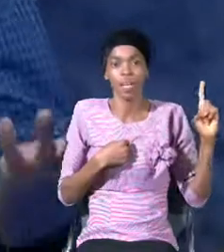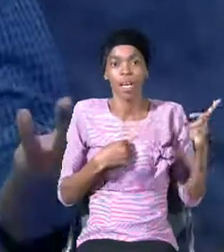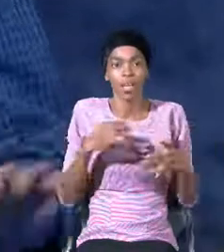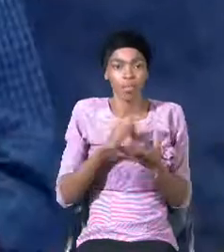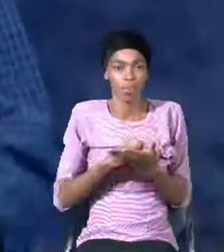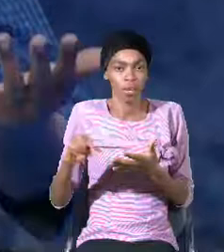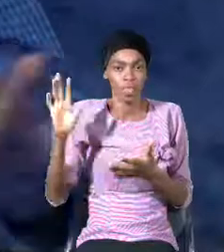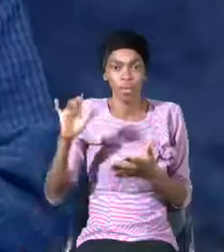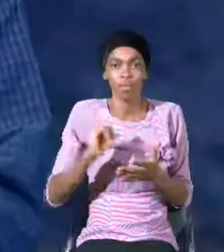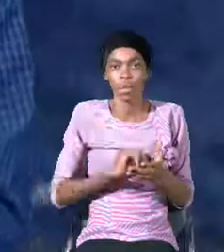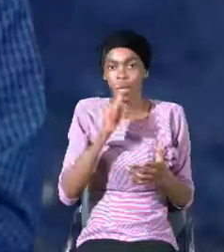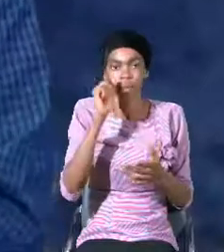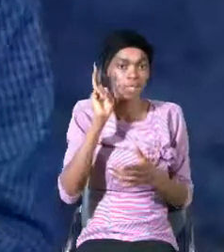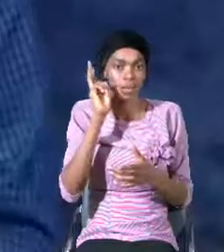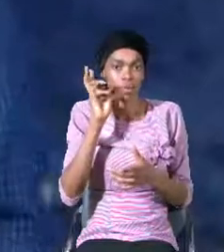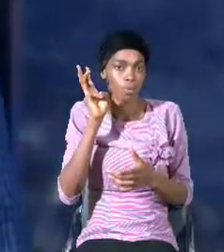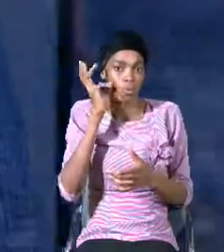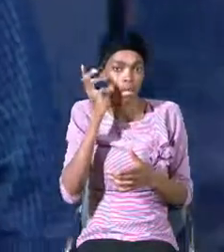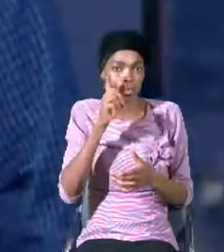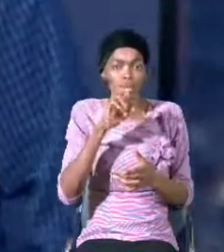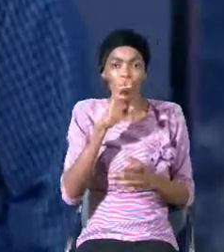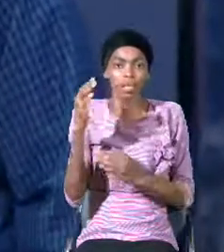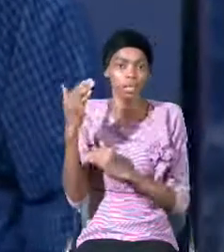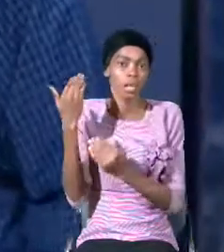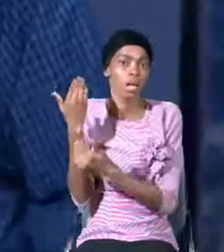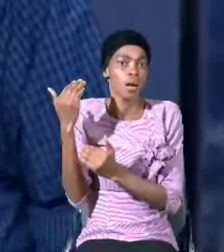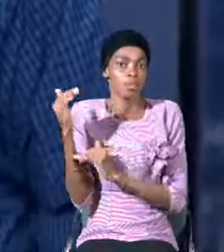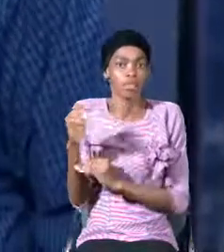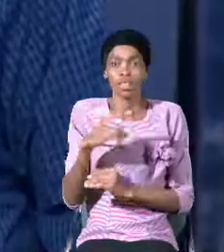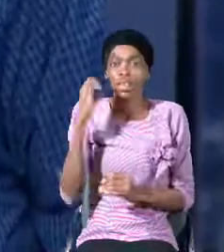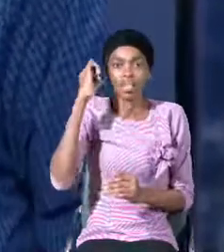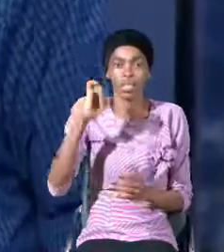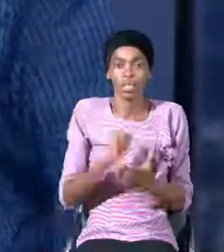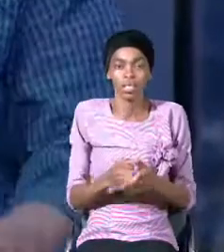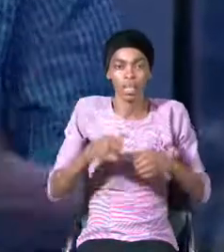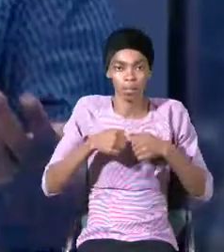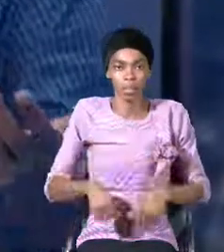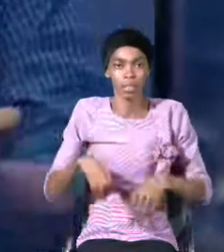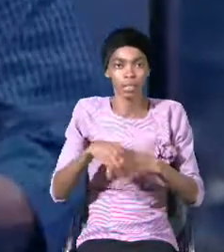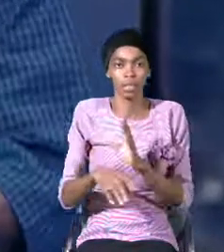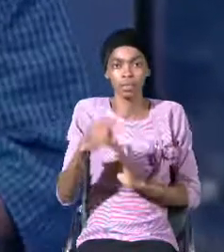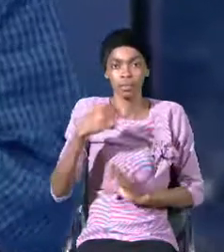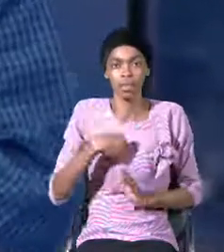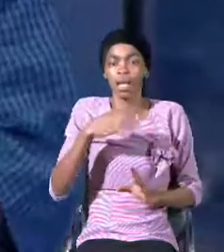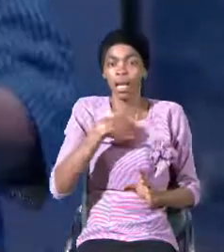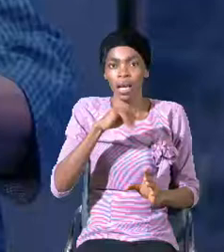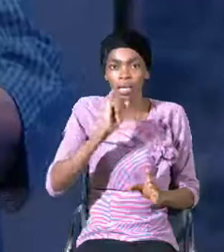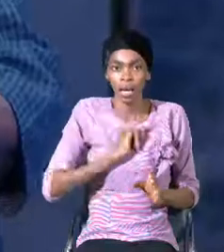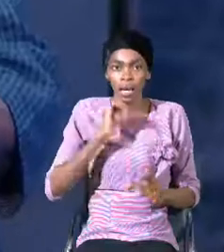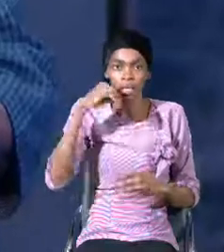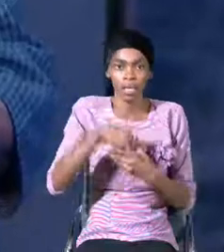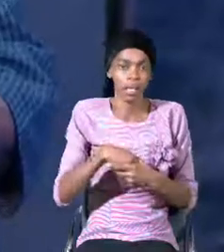Verset 5. Je suis le sceptre, vous êtes les sarments. Celui qui demeure en moi et en qui je